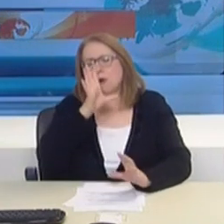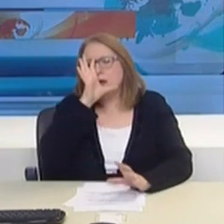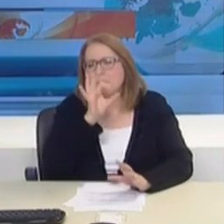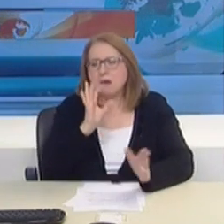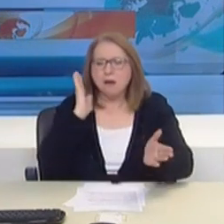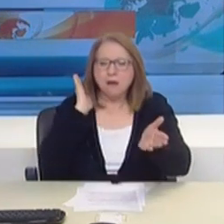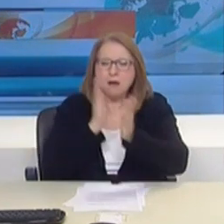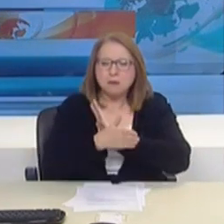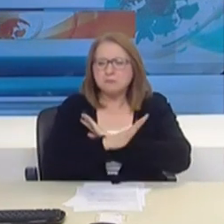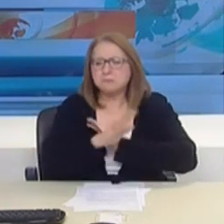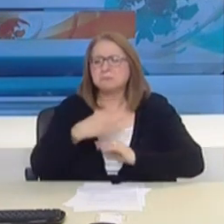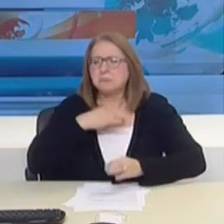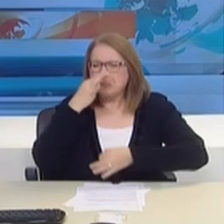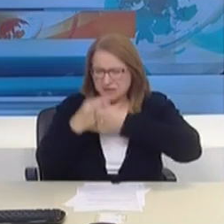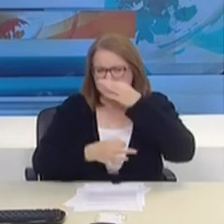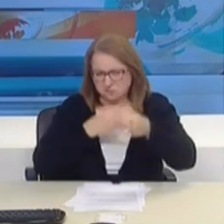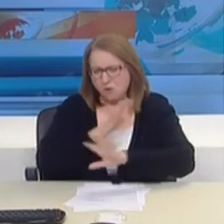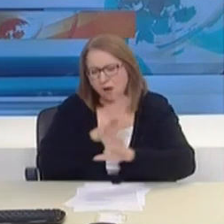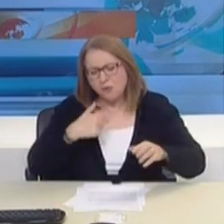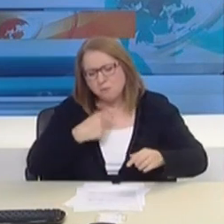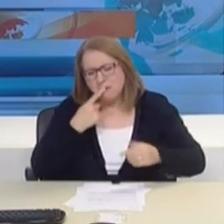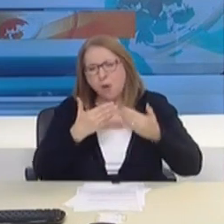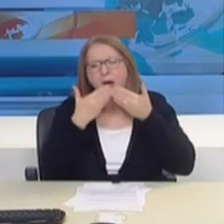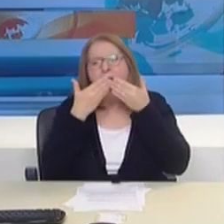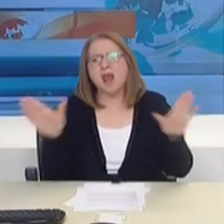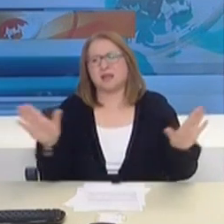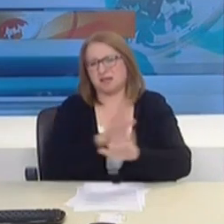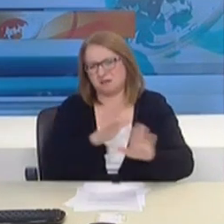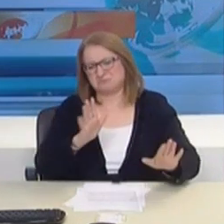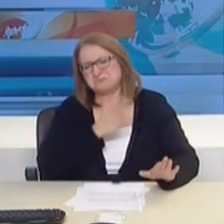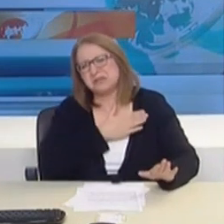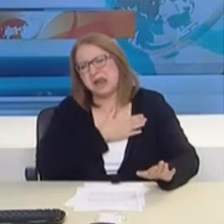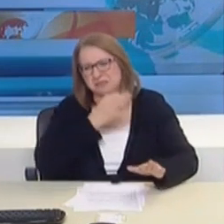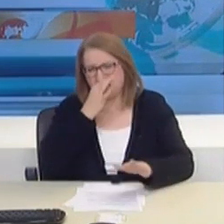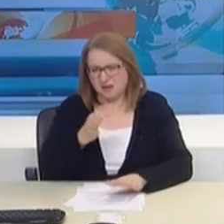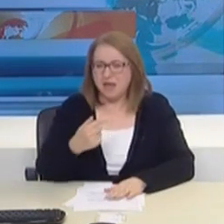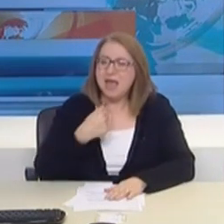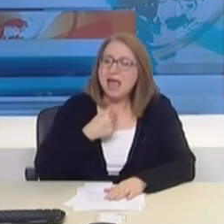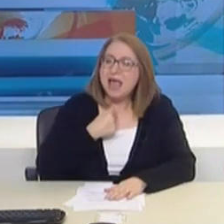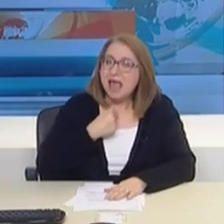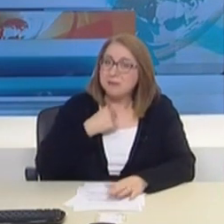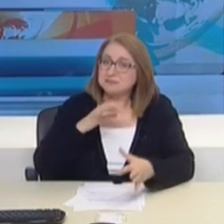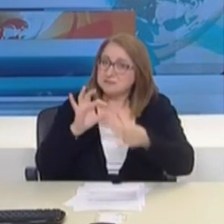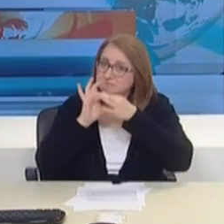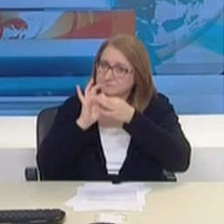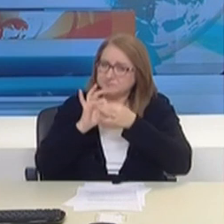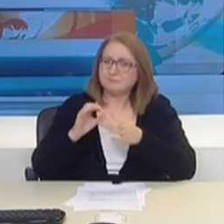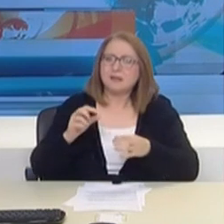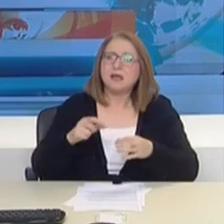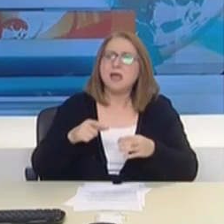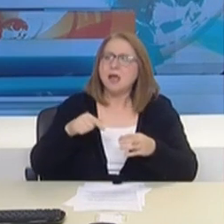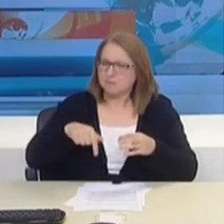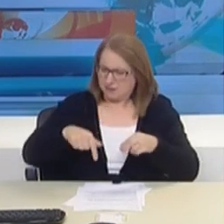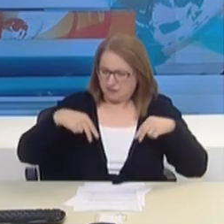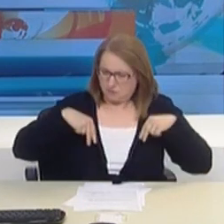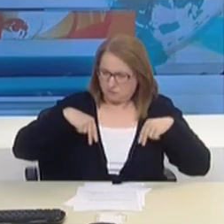όριο της αστείωτας και θα σας εξηγήσω γιατί. Εμείς προχωρούμε σε συνεργασία με τον ΕΟΔΗ σε δειγματοληπτικούς ελέγχους και